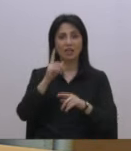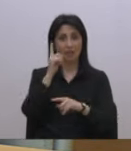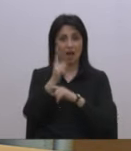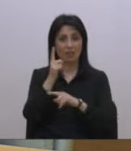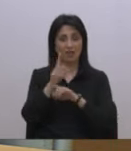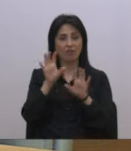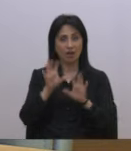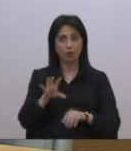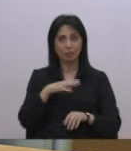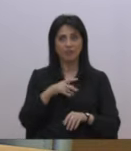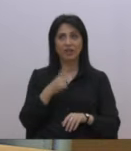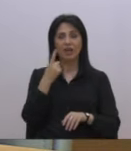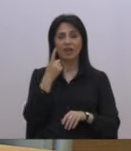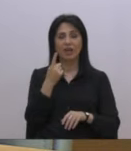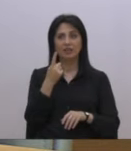აკრძალვის კანონი,